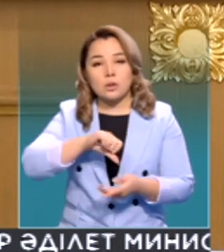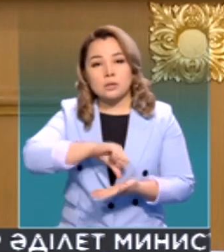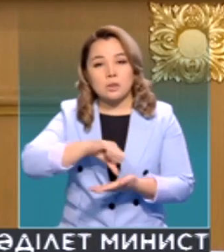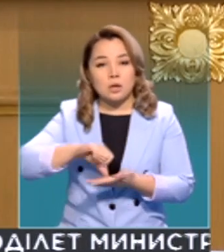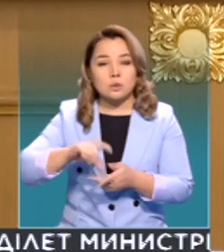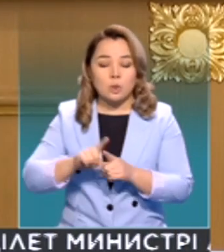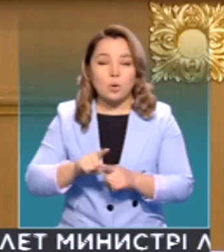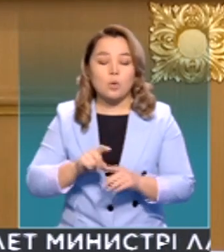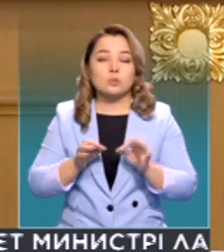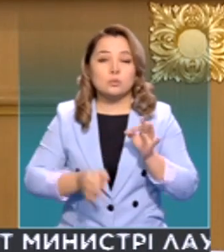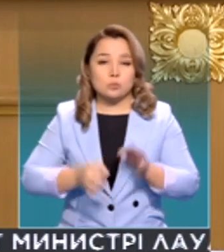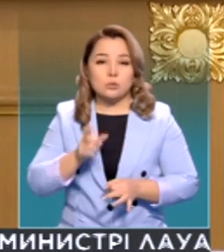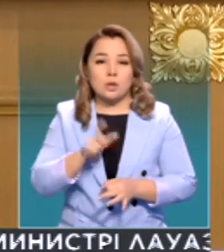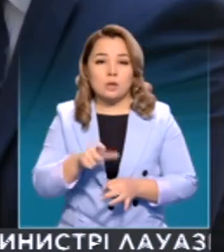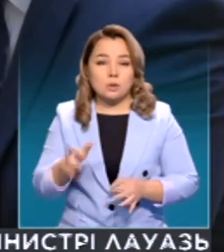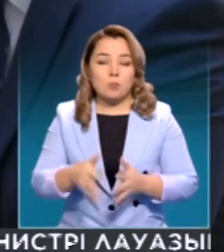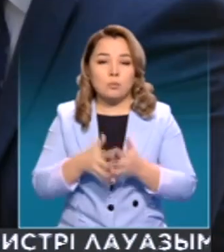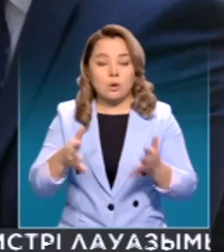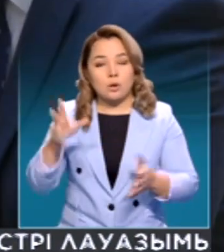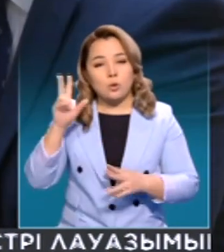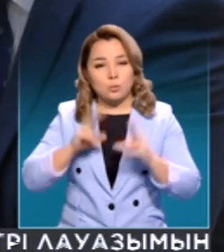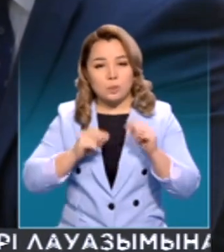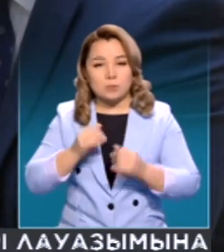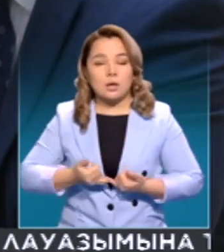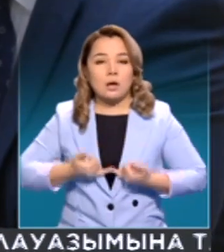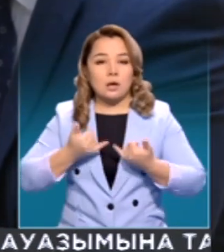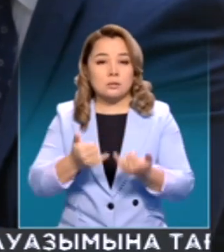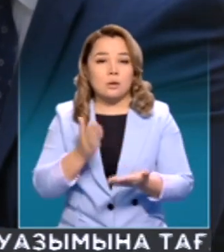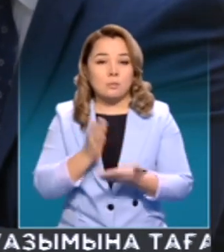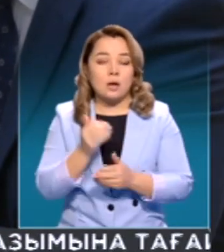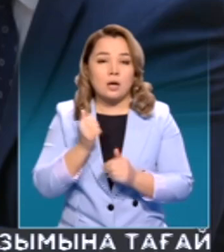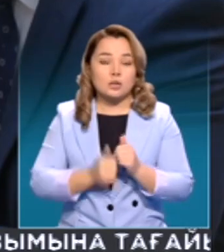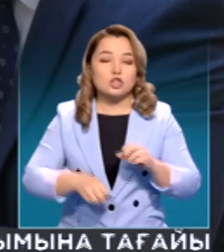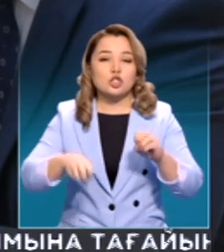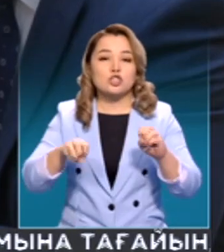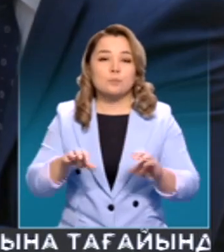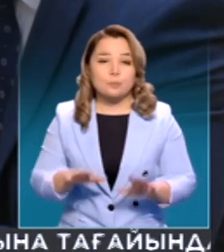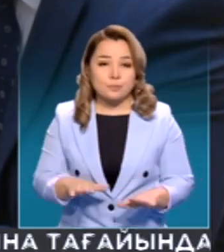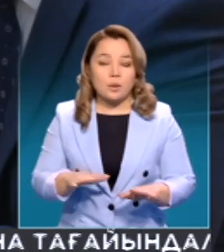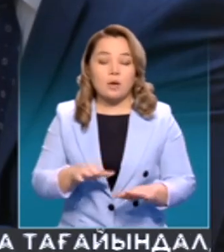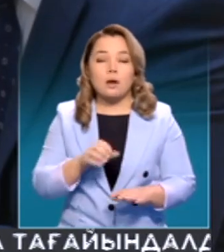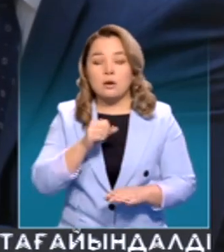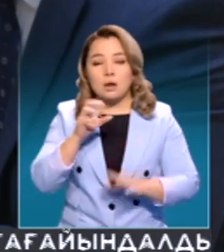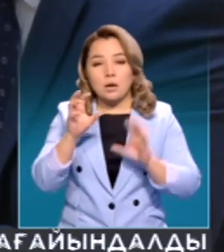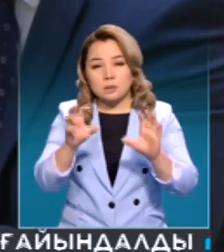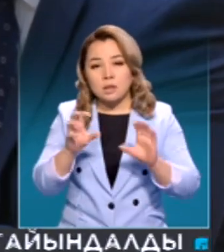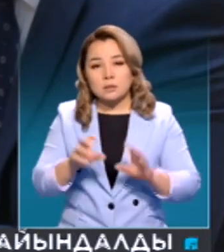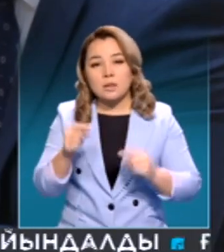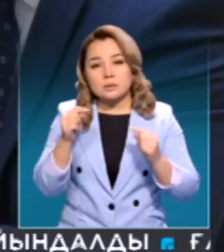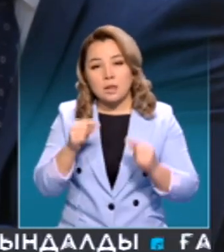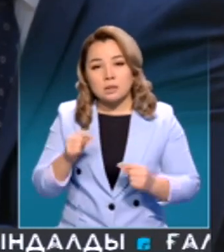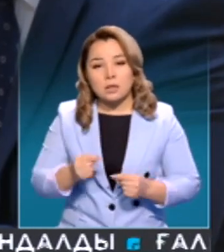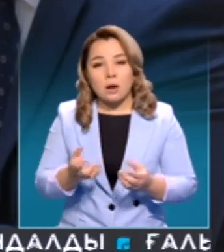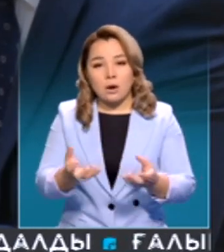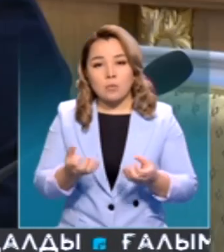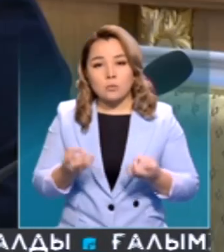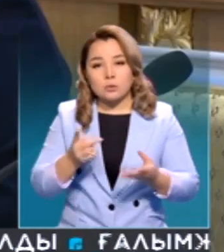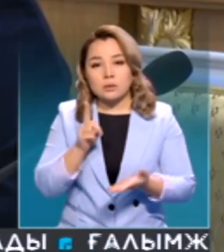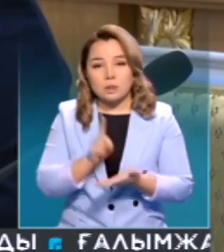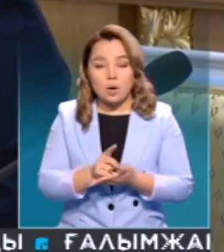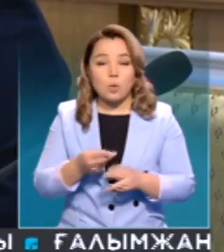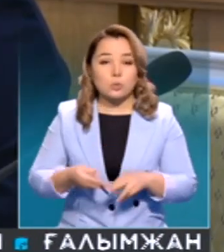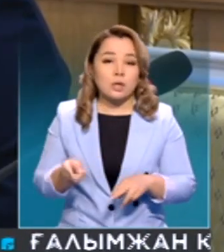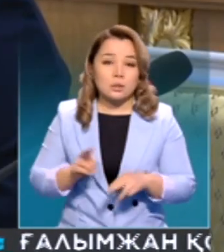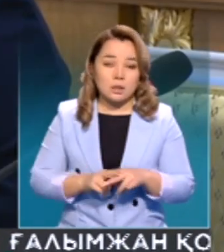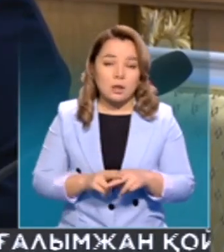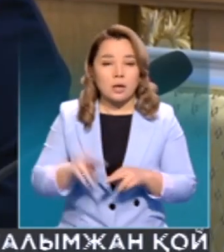деп судьяларға зор үміт артады. Әрбір шешім ата заңға сәйкес қабылдануға тиіс.